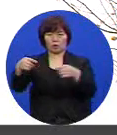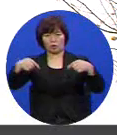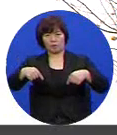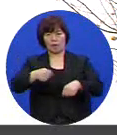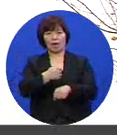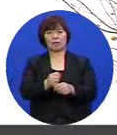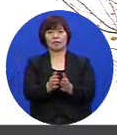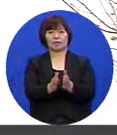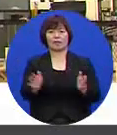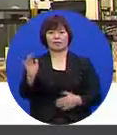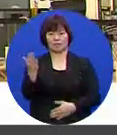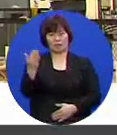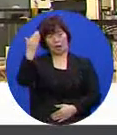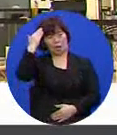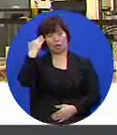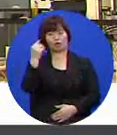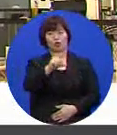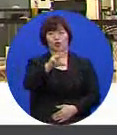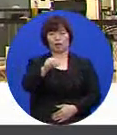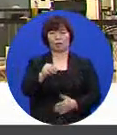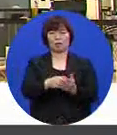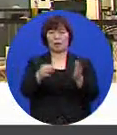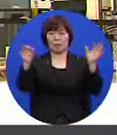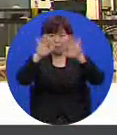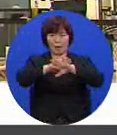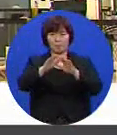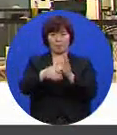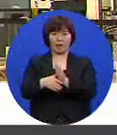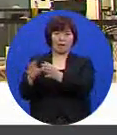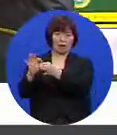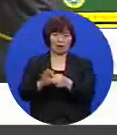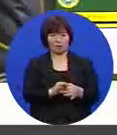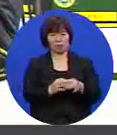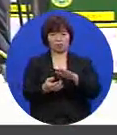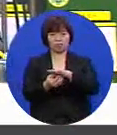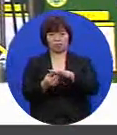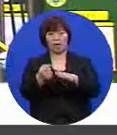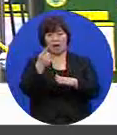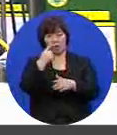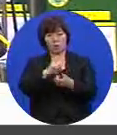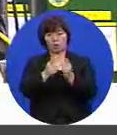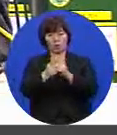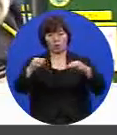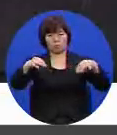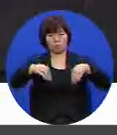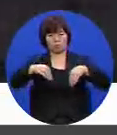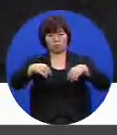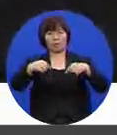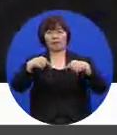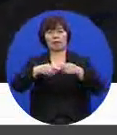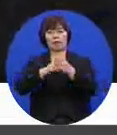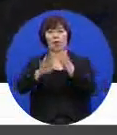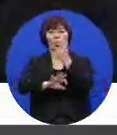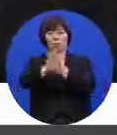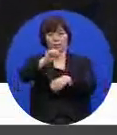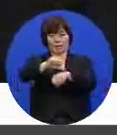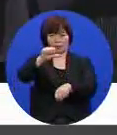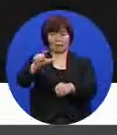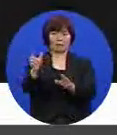재개했습니다. 한국재미 노사는 밤새 물밑 교섭을 통해 상당 부분 의견 차이를 좁힌 뒤 오전